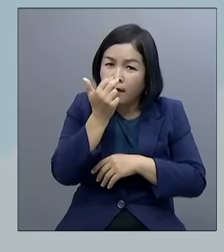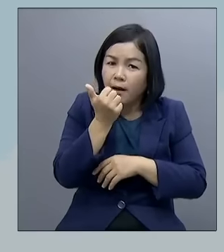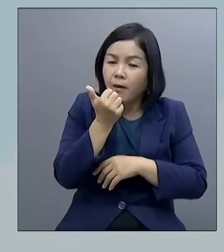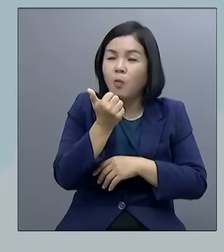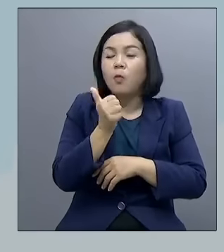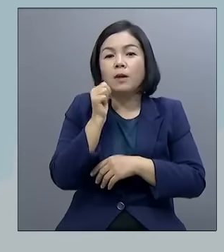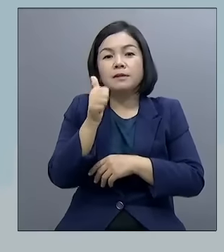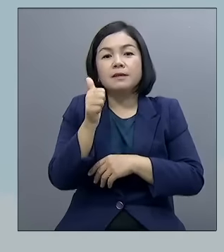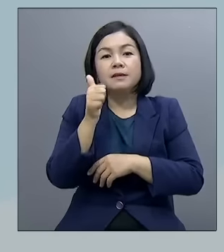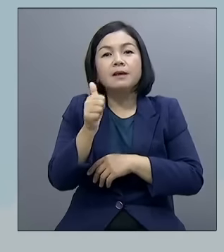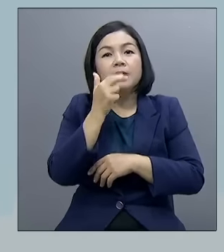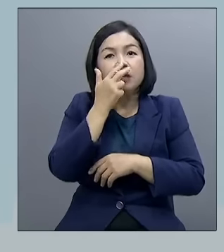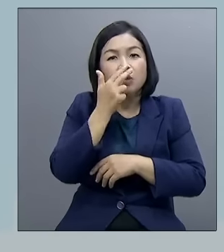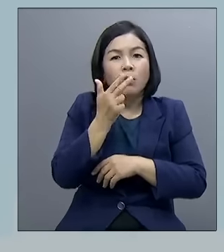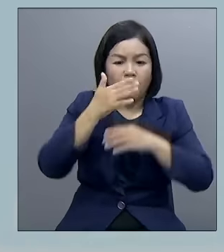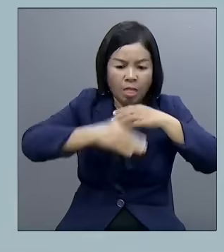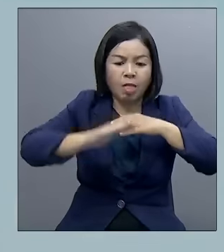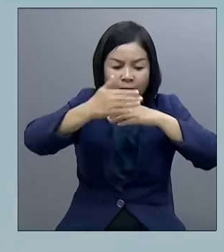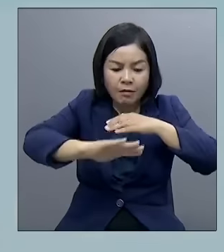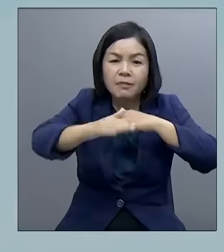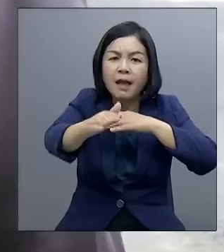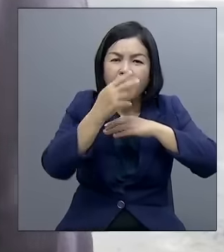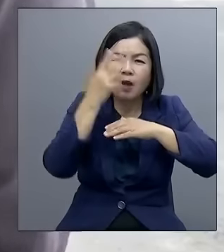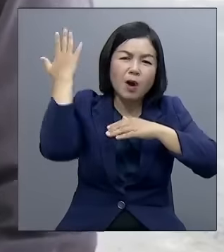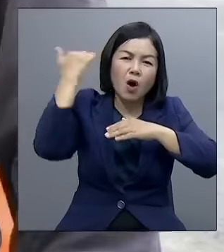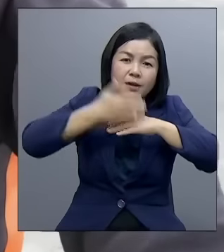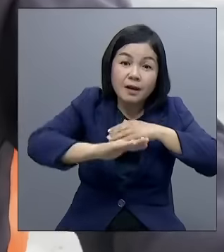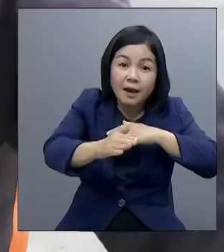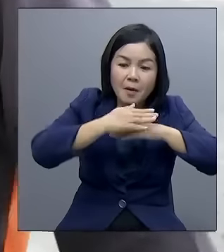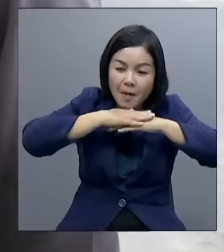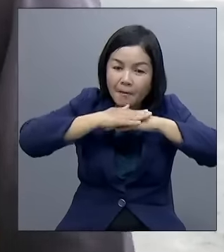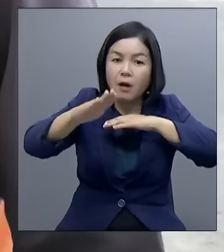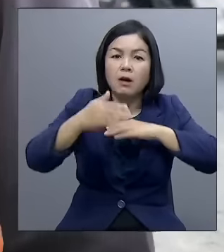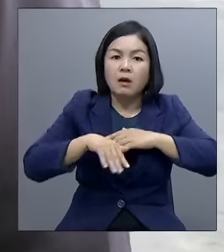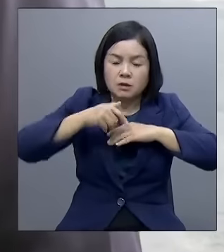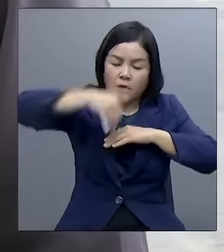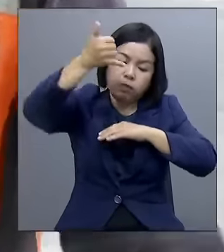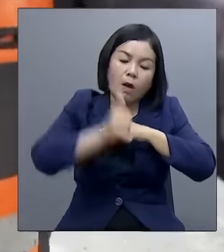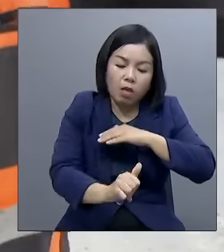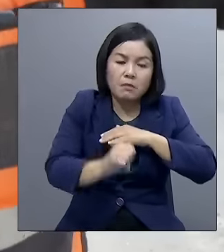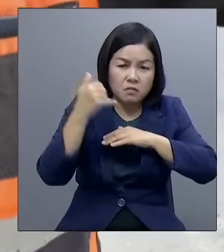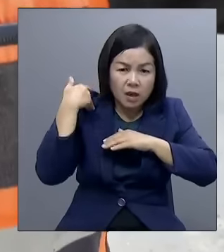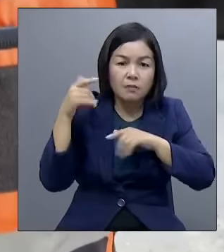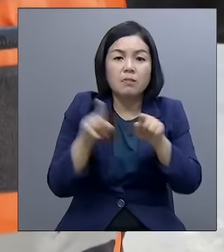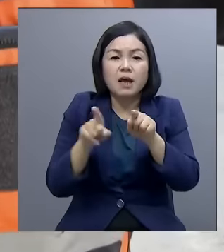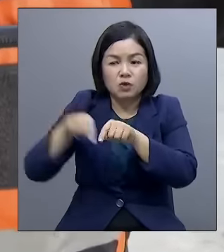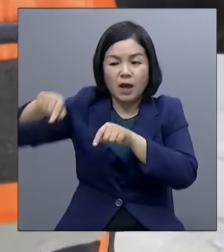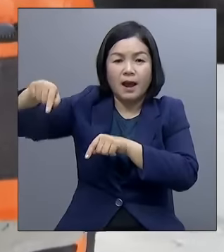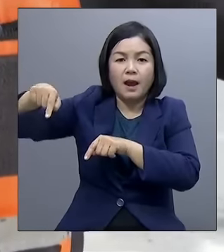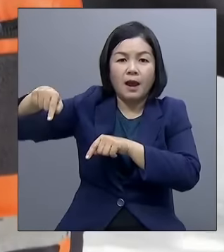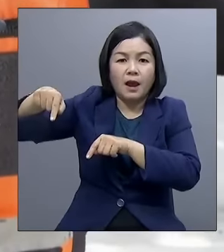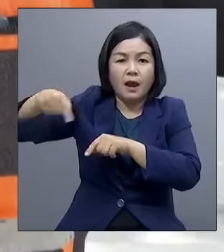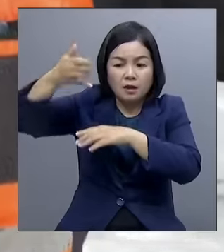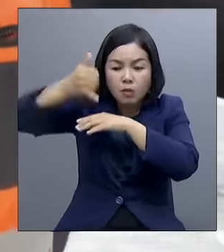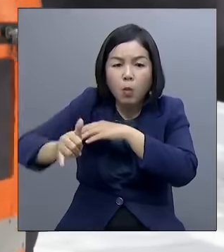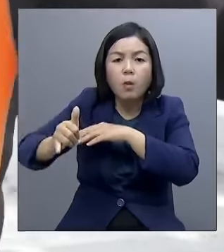ก็เป็นภูเขาเป็นหลุมเป็นบ่อไม่เสมออะไรเงี้ยครับก็คนบางทีก็เดินก็สะดุดก็มีบางที่แถวเนี้ยโดนสะดุดด้วย